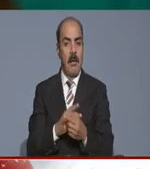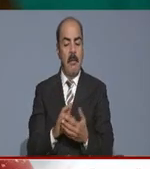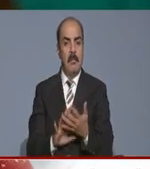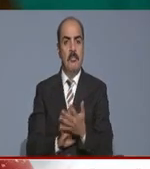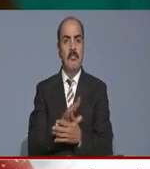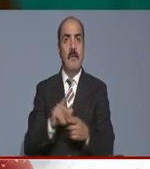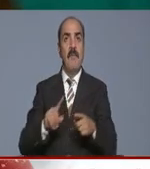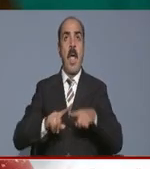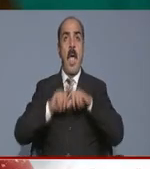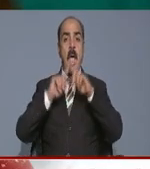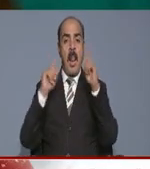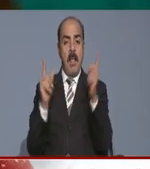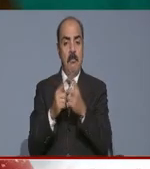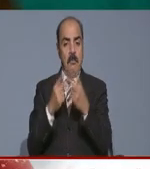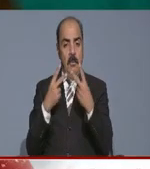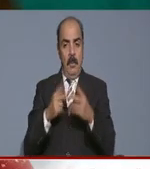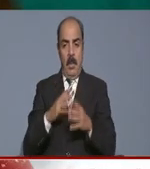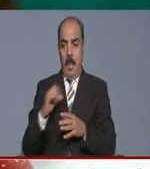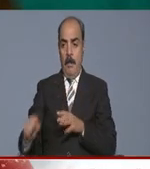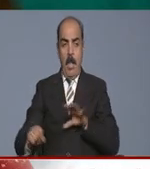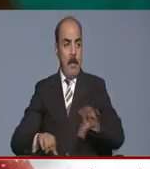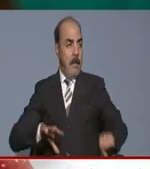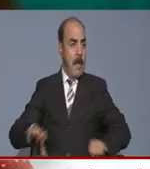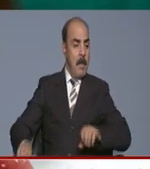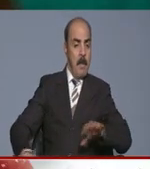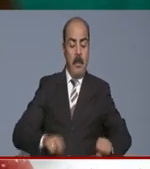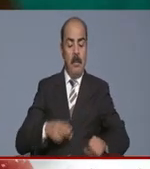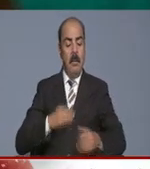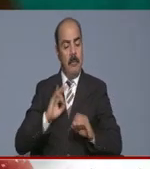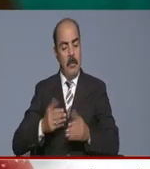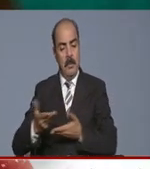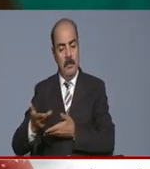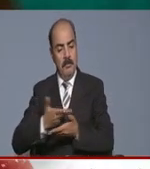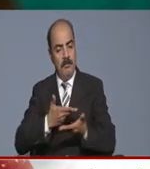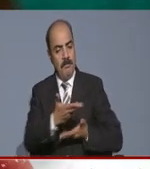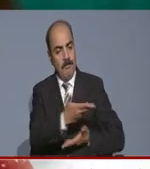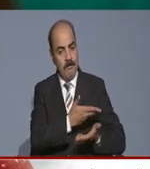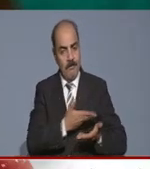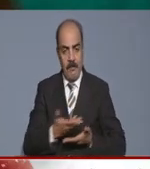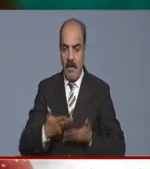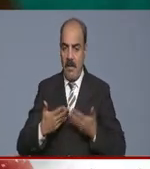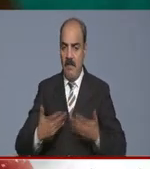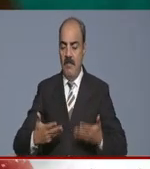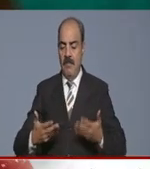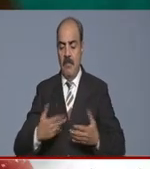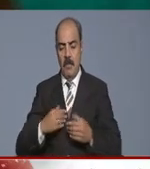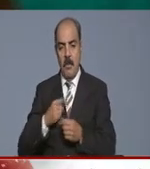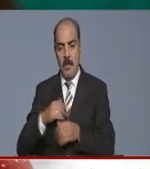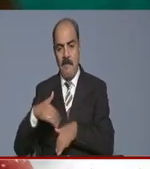متعدد الأقطاب وخلق علاقات سيمترية بين البلدان